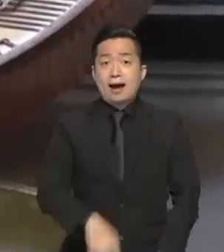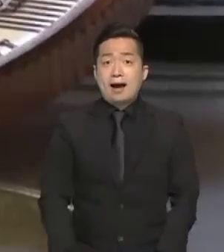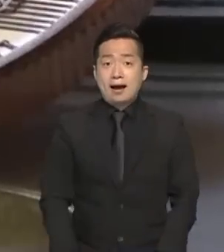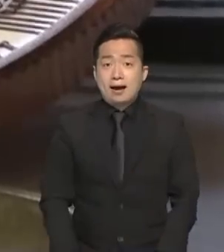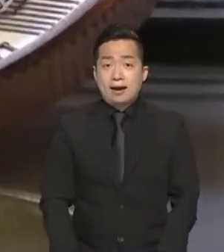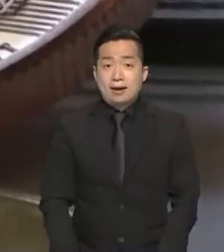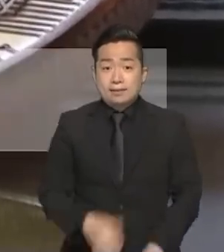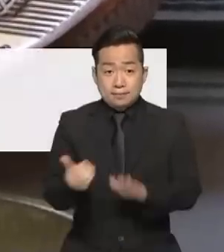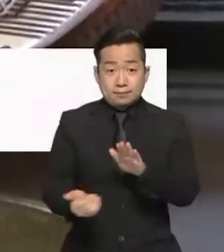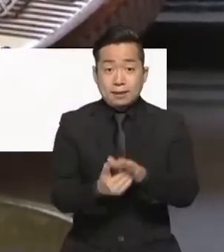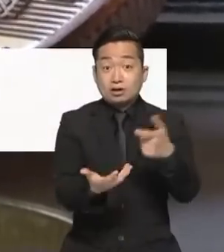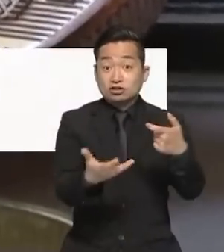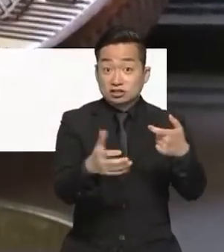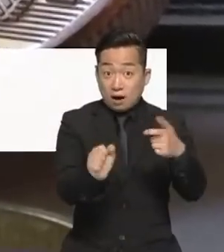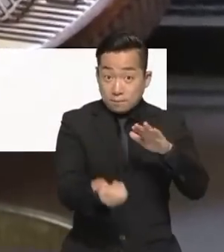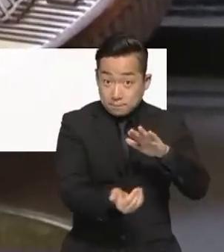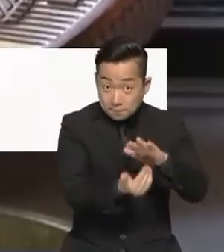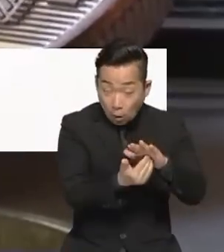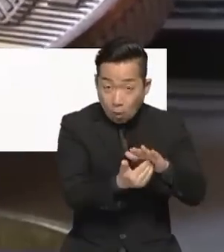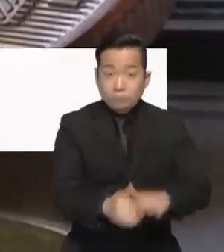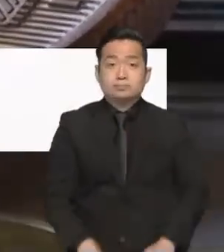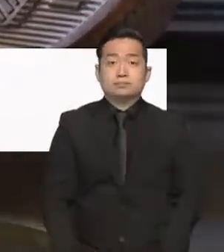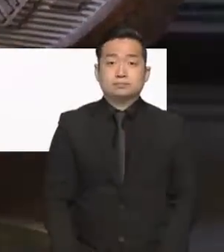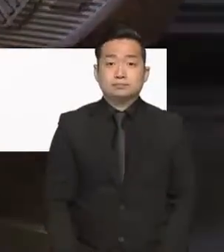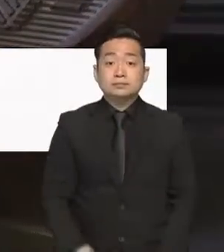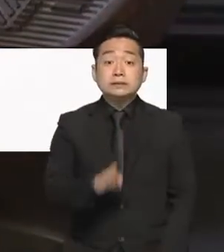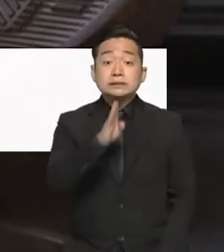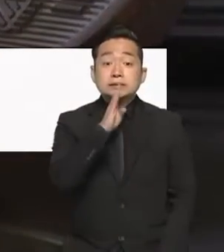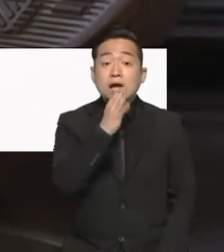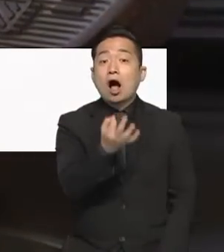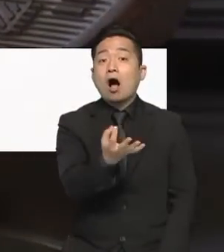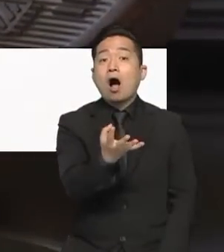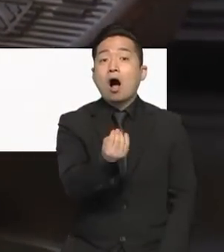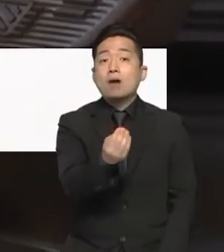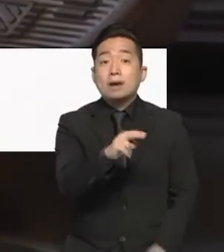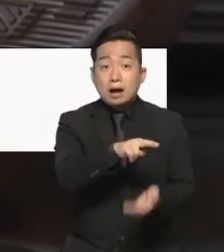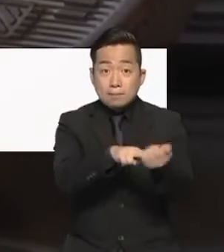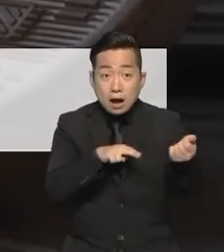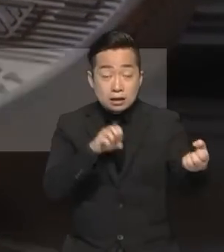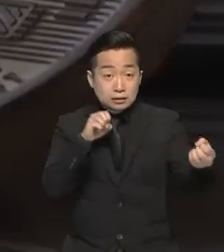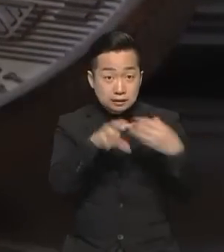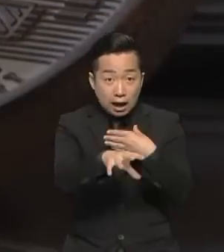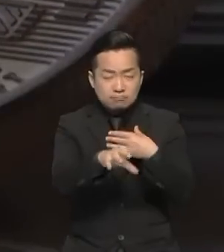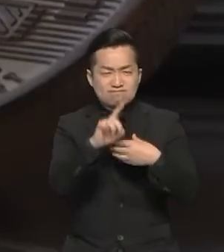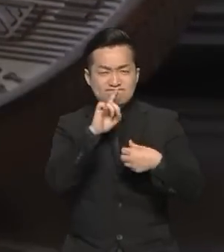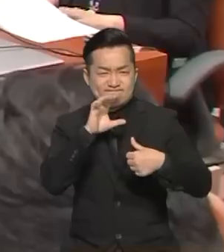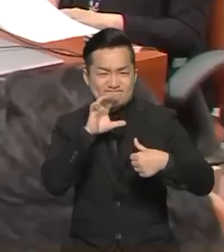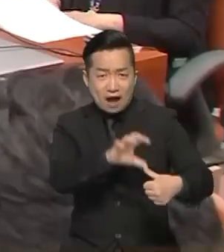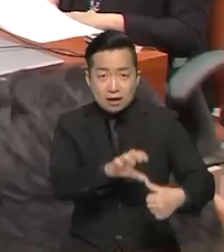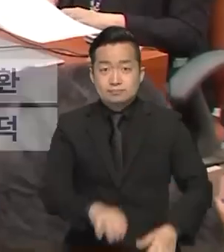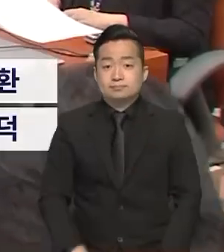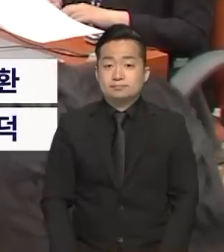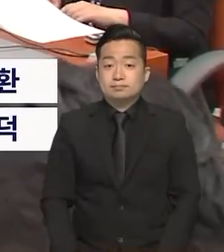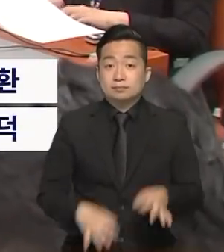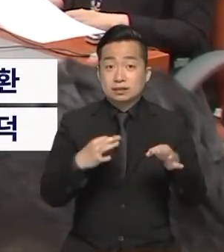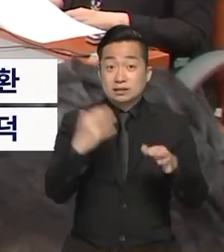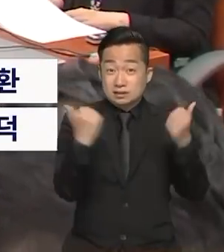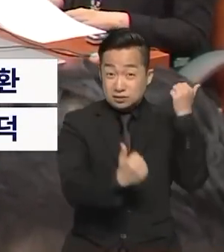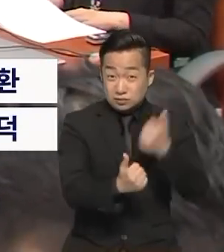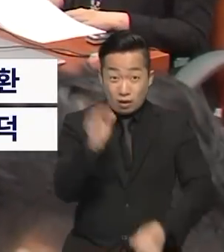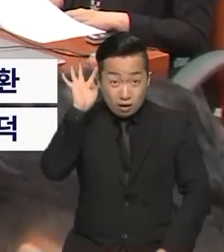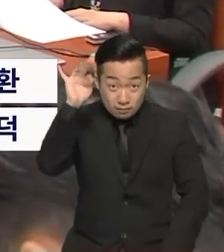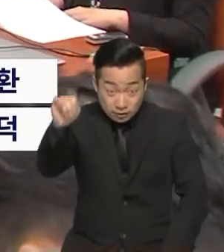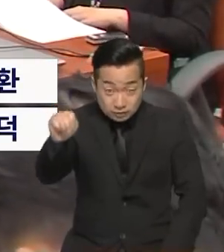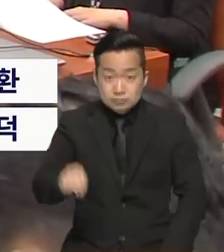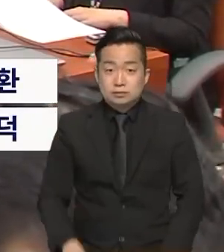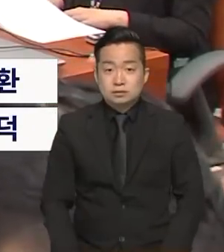또 최대 60억 원에 이르렀던 가상화폐를 실제 얼마에 매도했는지 답하라고 압박했습니다. 김 의원은 조만간